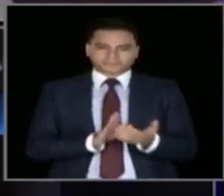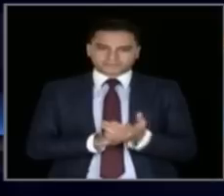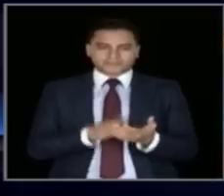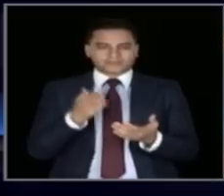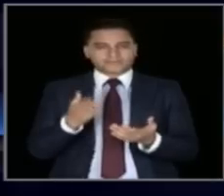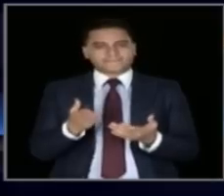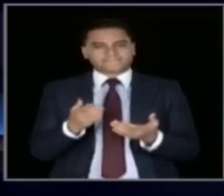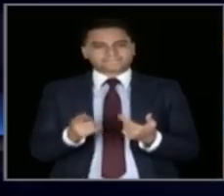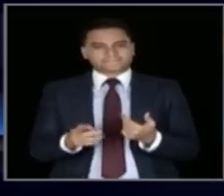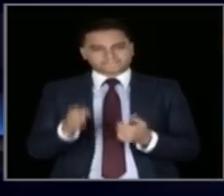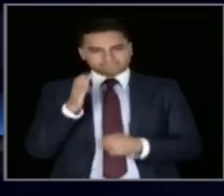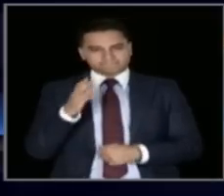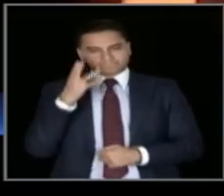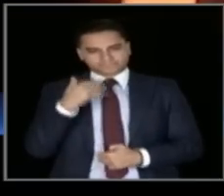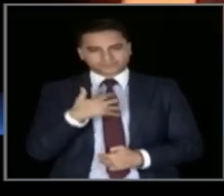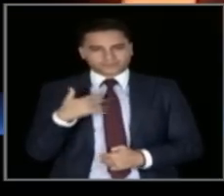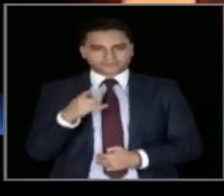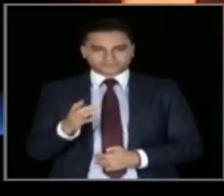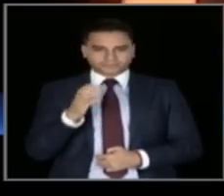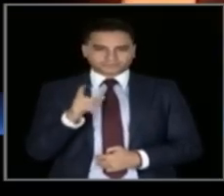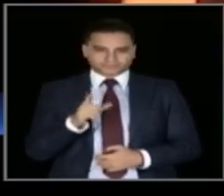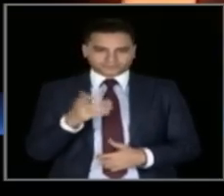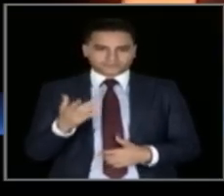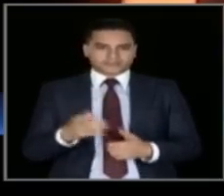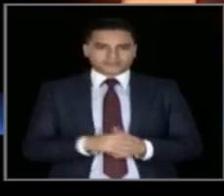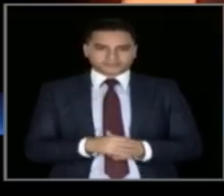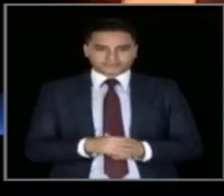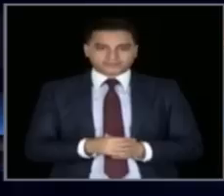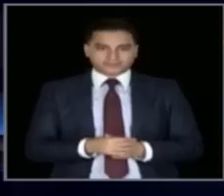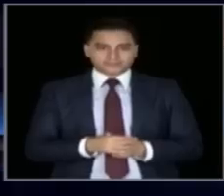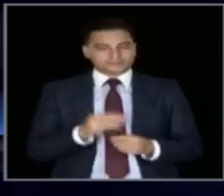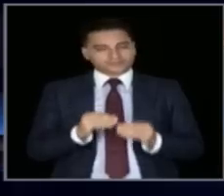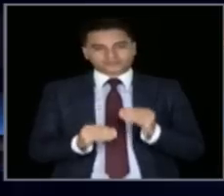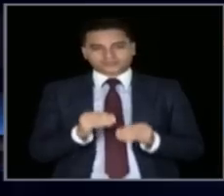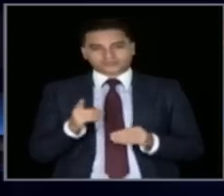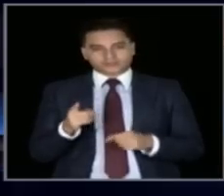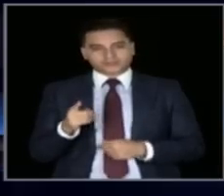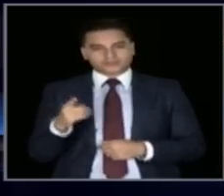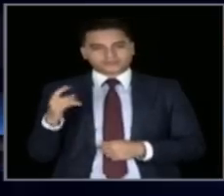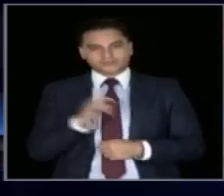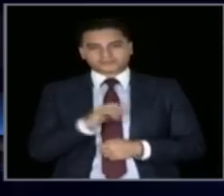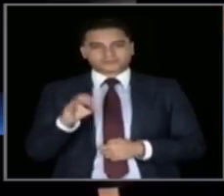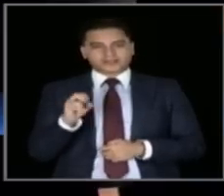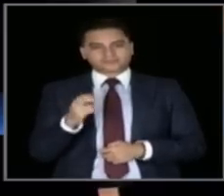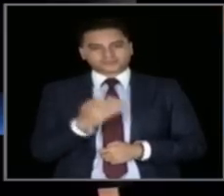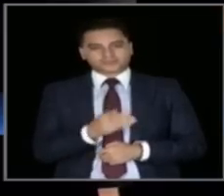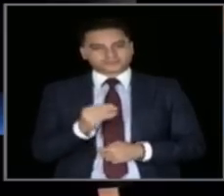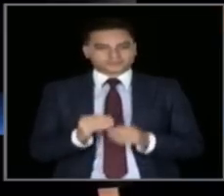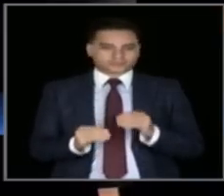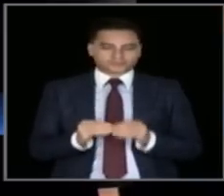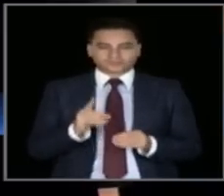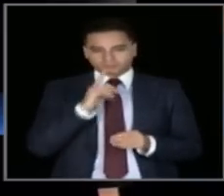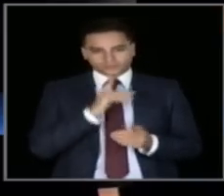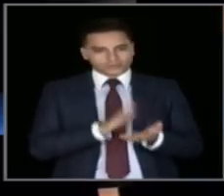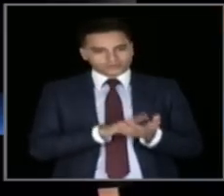وبيحييكي ومبسوط انك جاوبتي بغض النظر انك انت ضيعت عليه 25 نقطة، ولكن